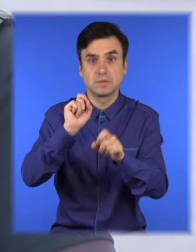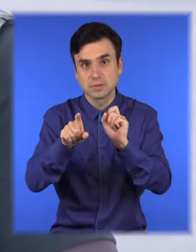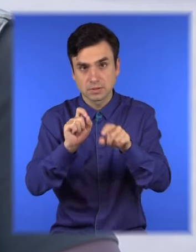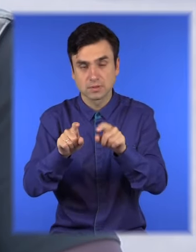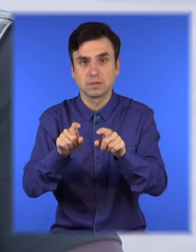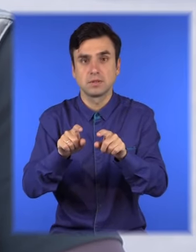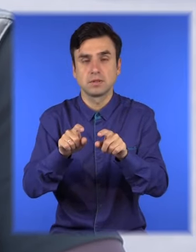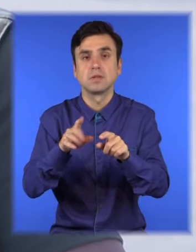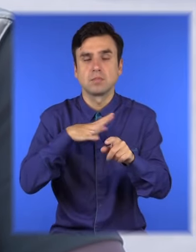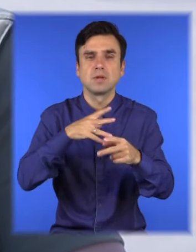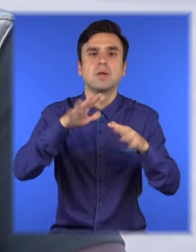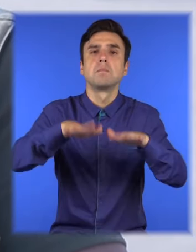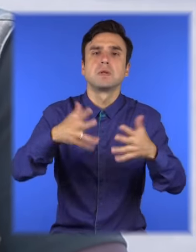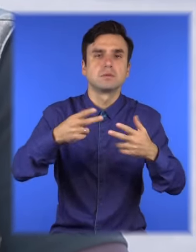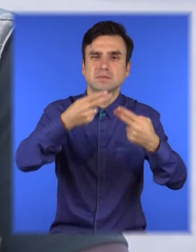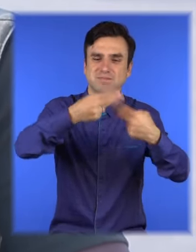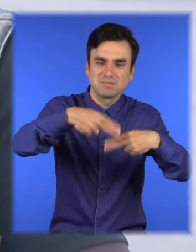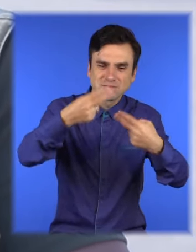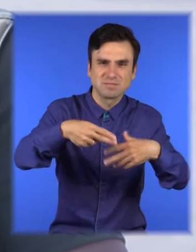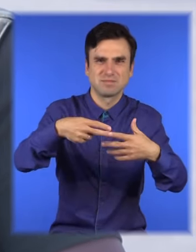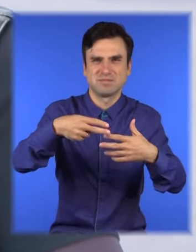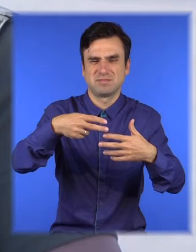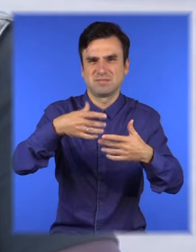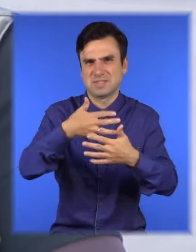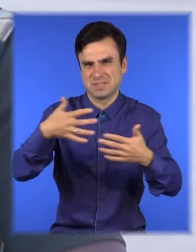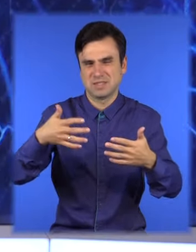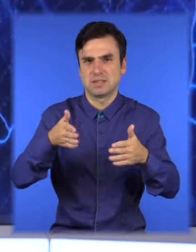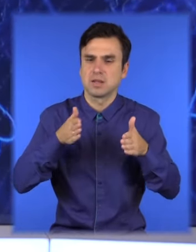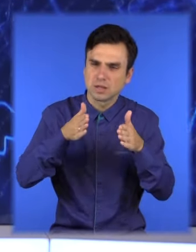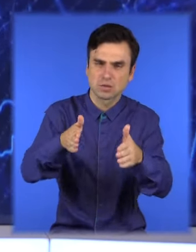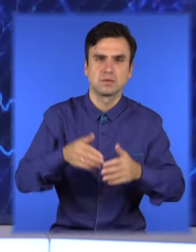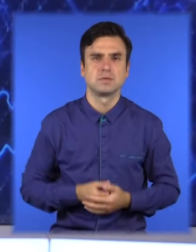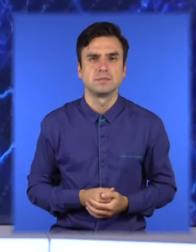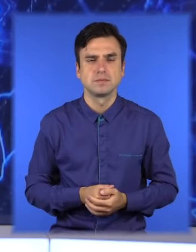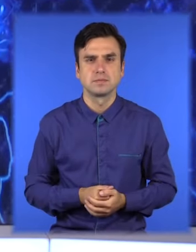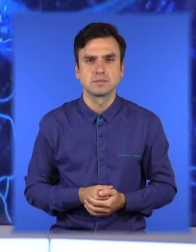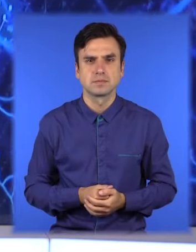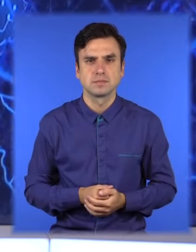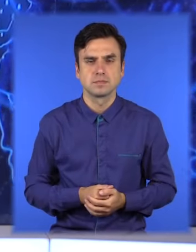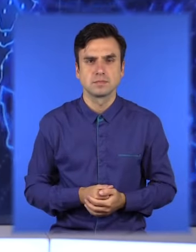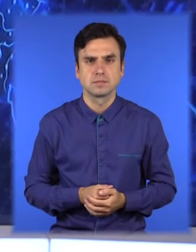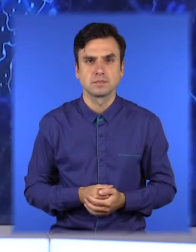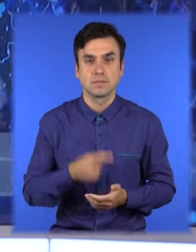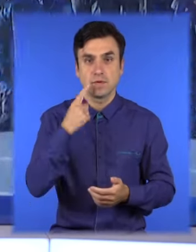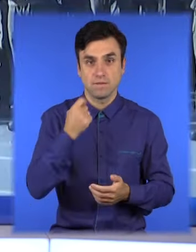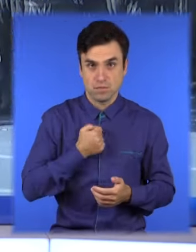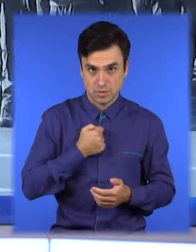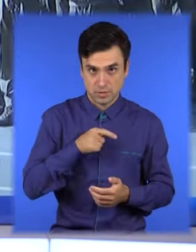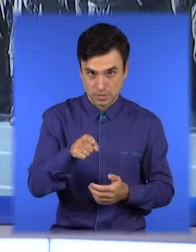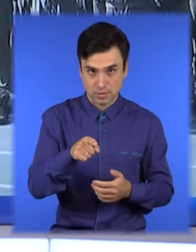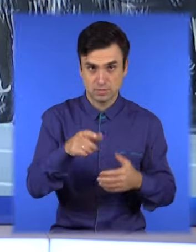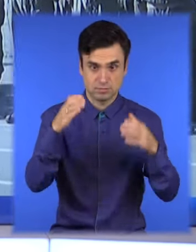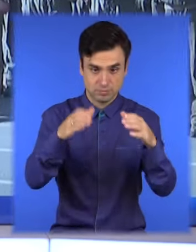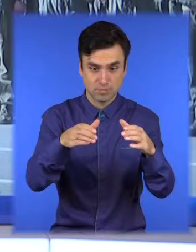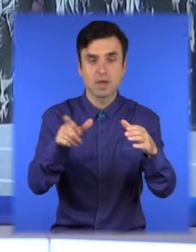Завдання виконували на блокпостах і зводних опорних пунктах. Разом з військовими на блокпостах несли службу